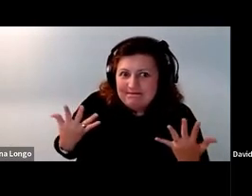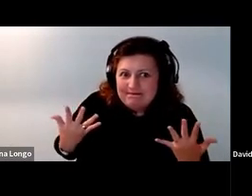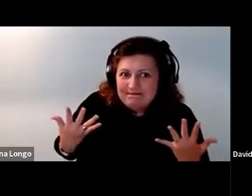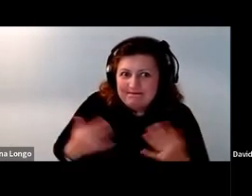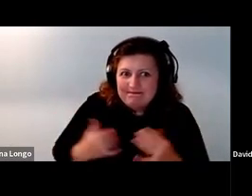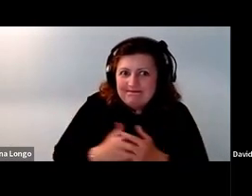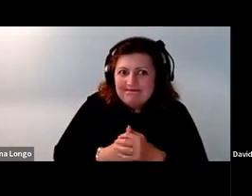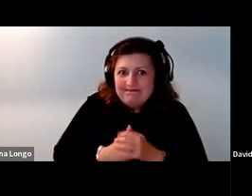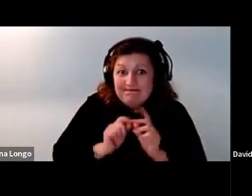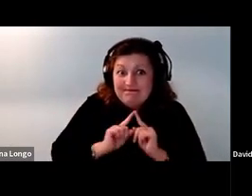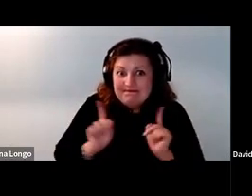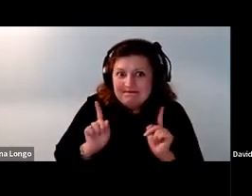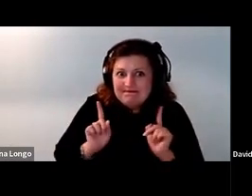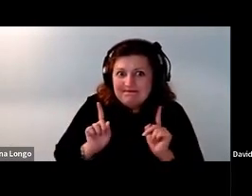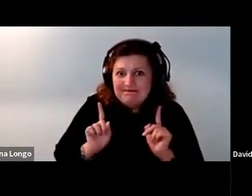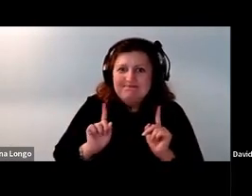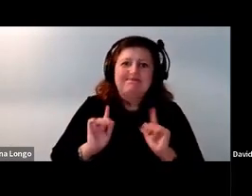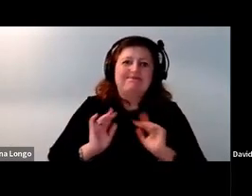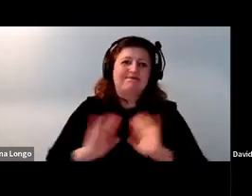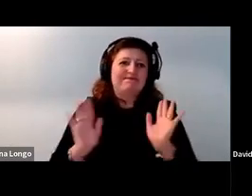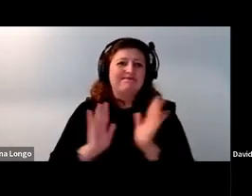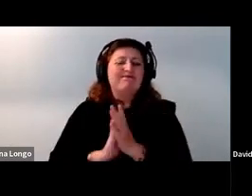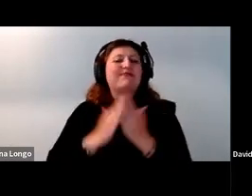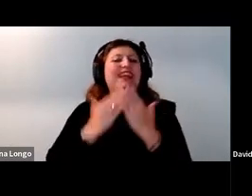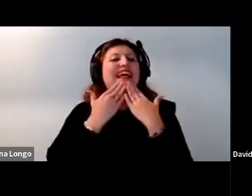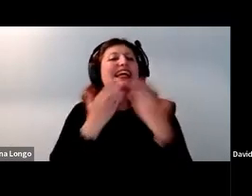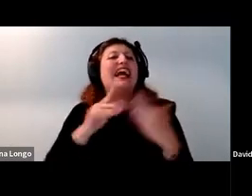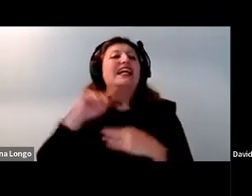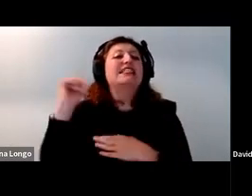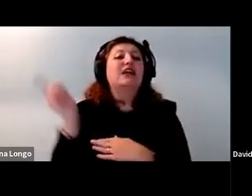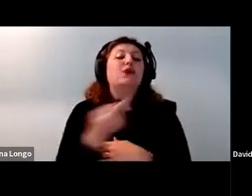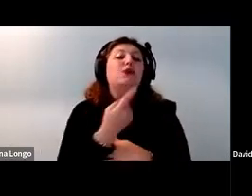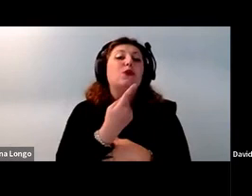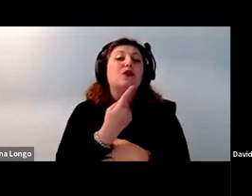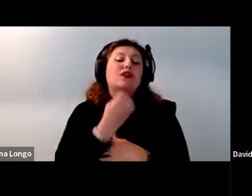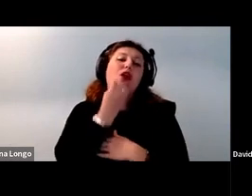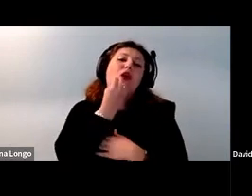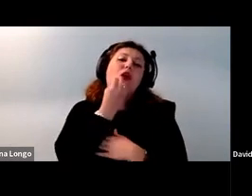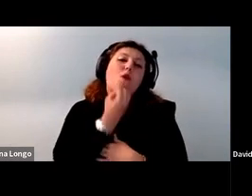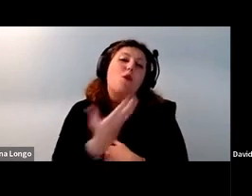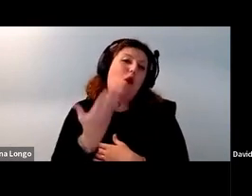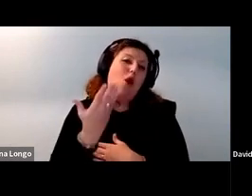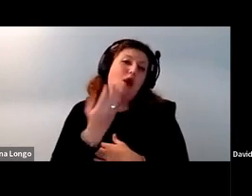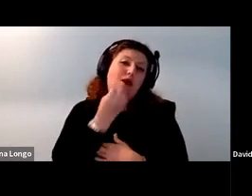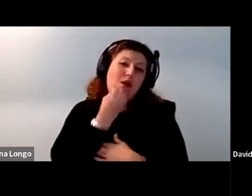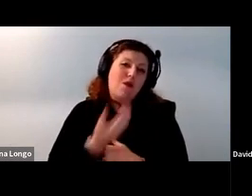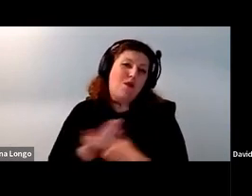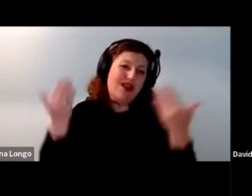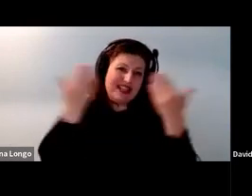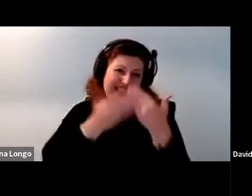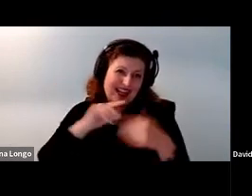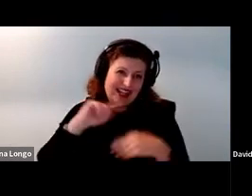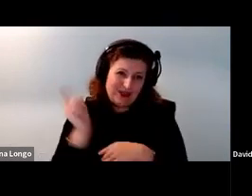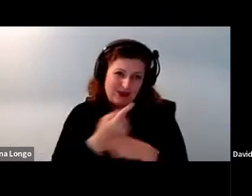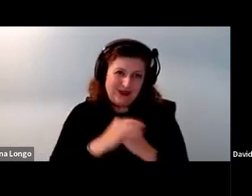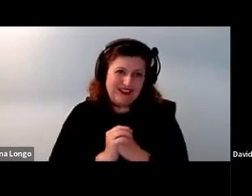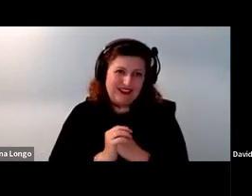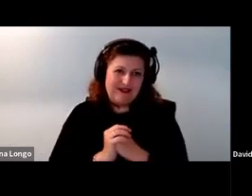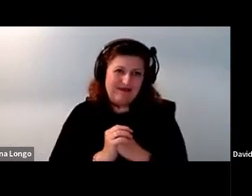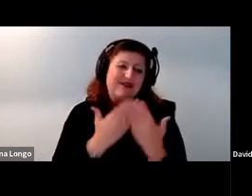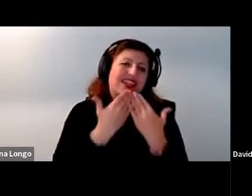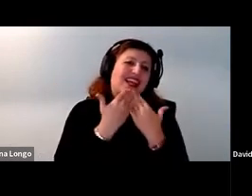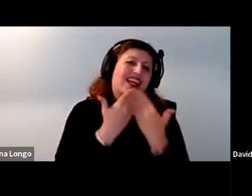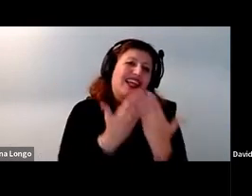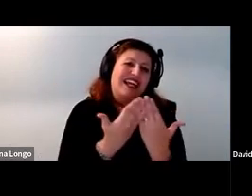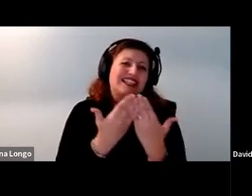altri interventi. E ringraziandovi tutti, augurandovi un'ottima serata. Grazie.